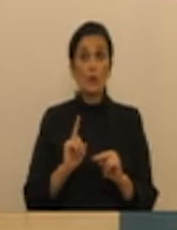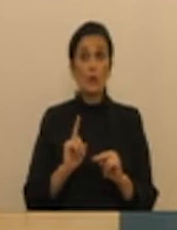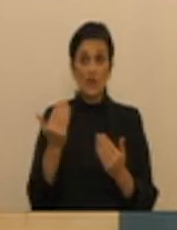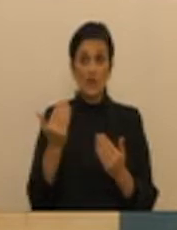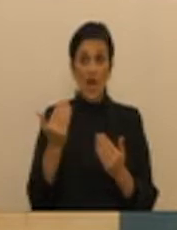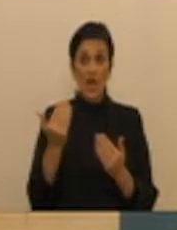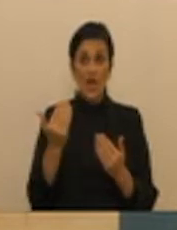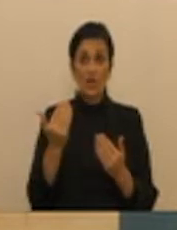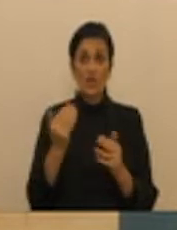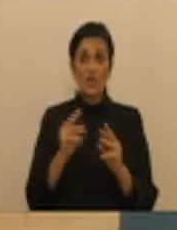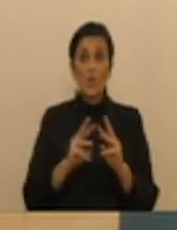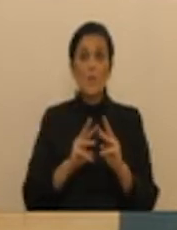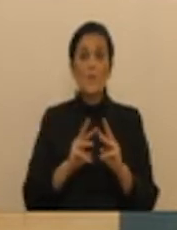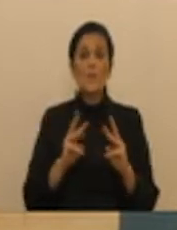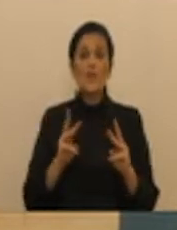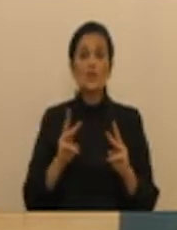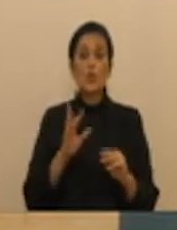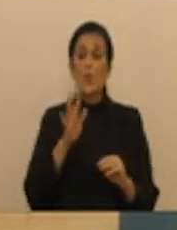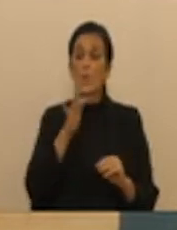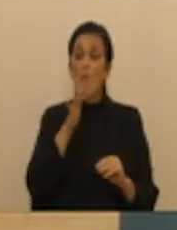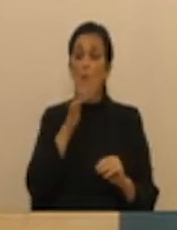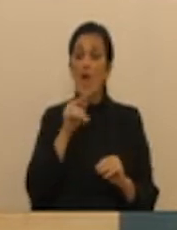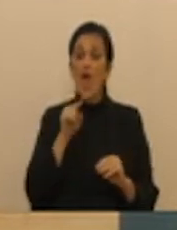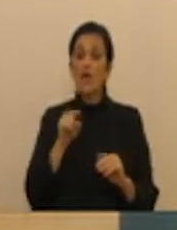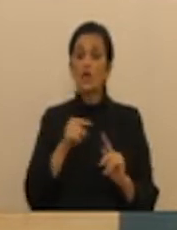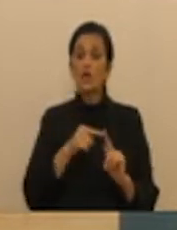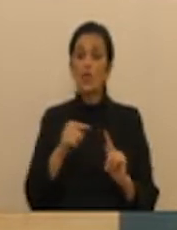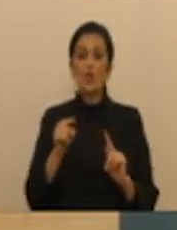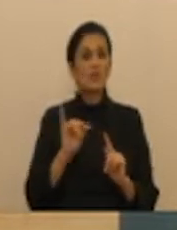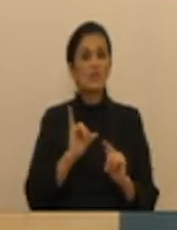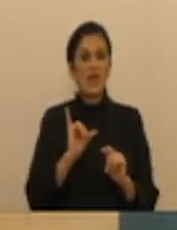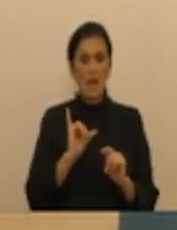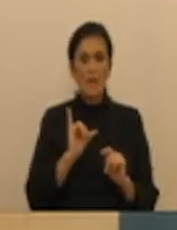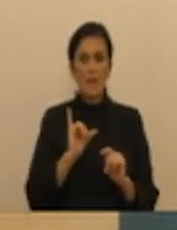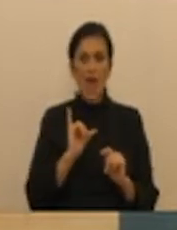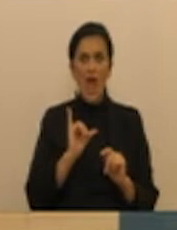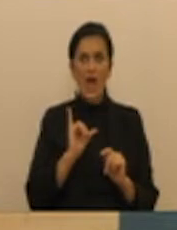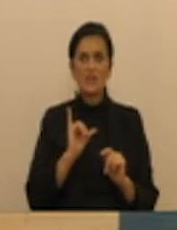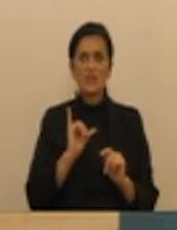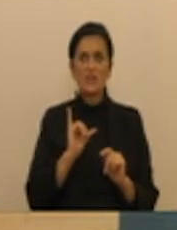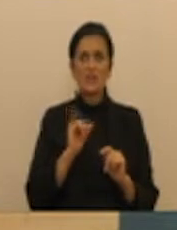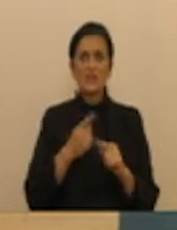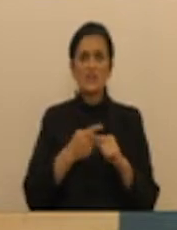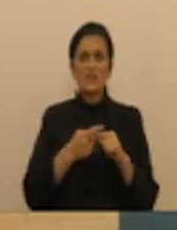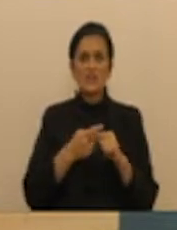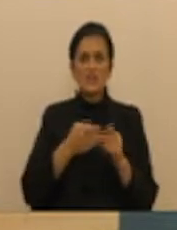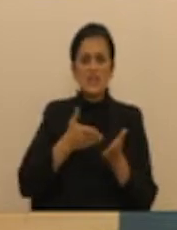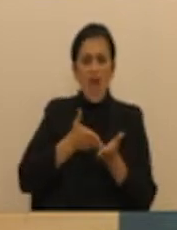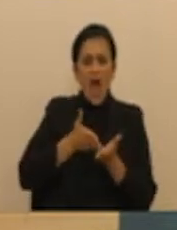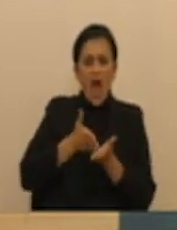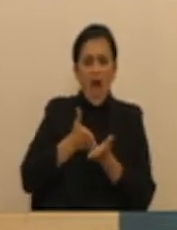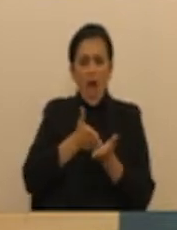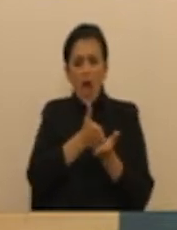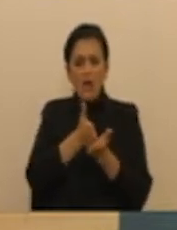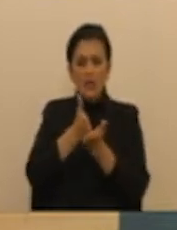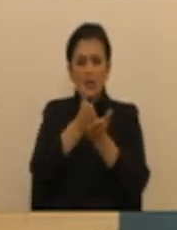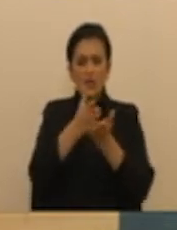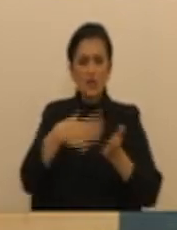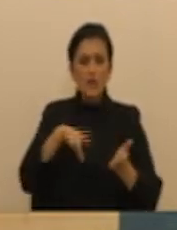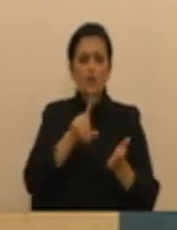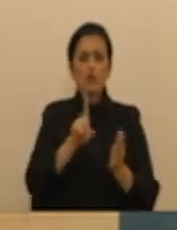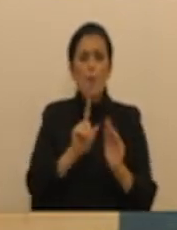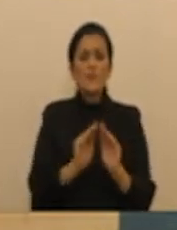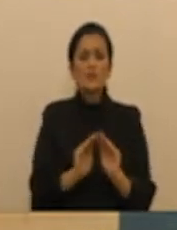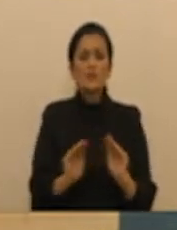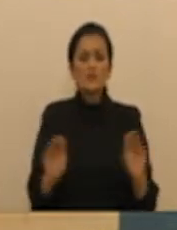თქვენ მოგიწიათ მინისტრობა იმ პერიოდში, სადაც დანისწრზე უნდა იაროს ქვეყანა, რომ აქ სიმშვიდე